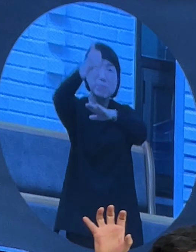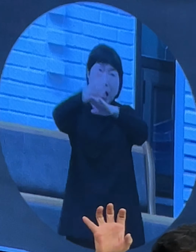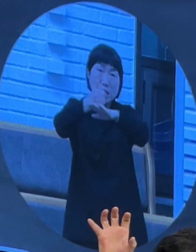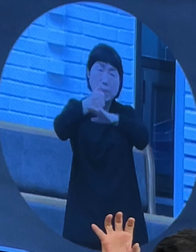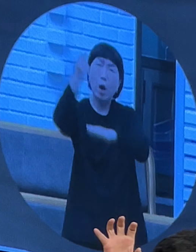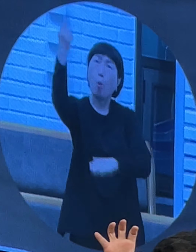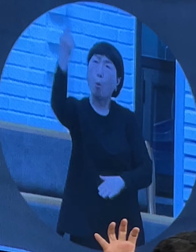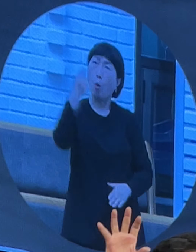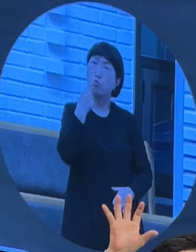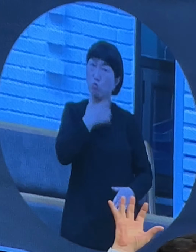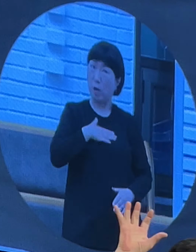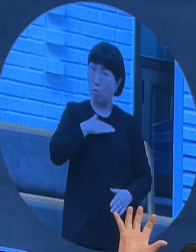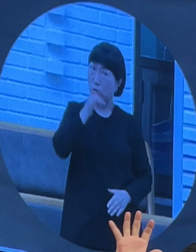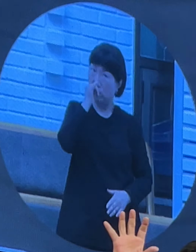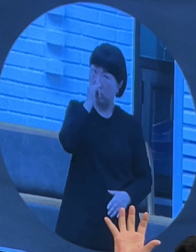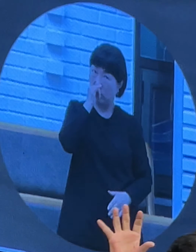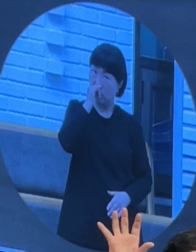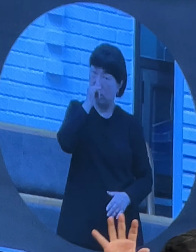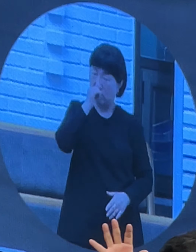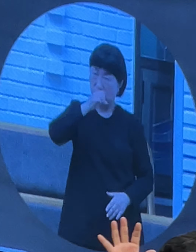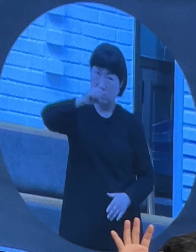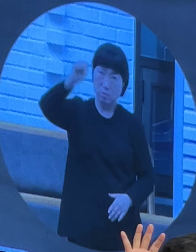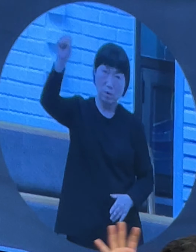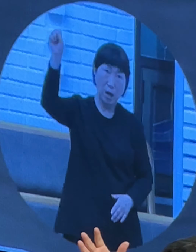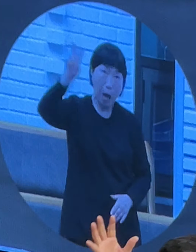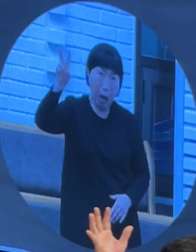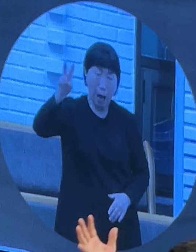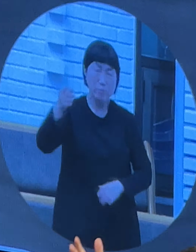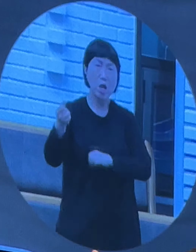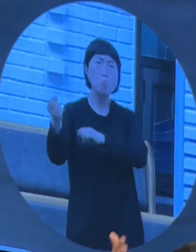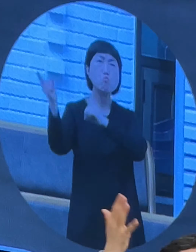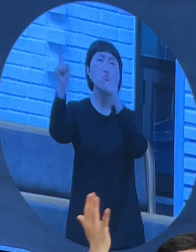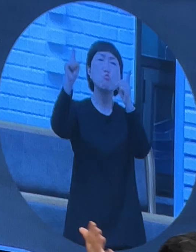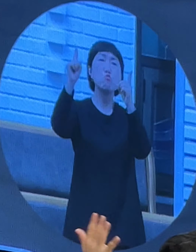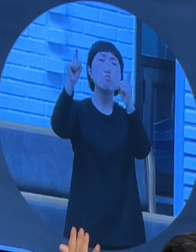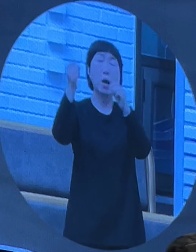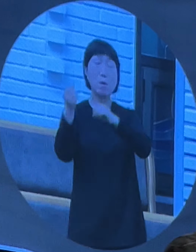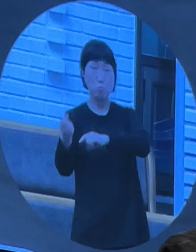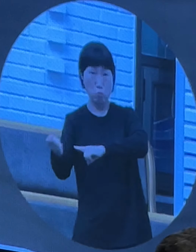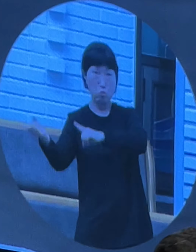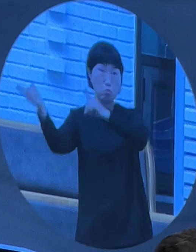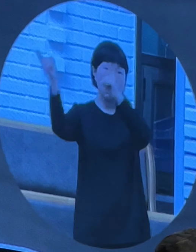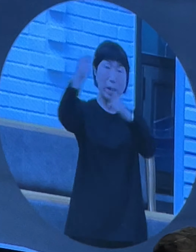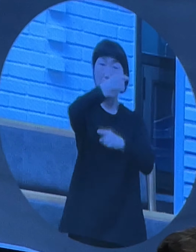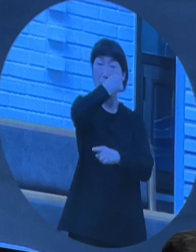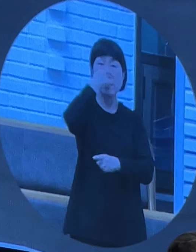올 거라고 생각했는데 그 종말은 부활, 그 부활이